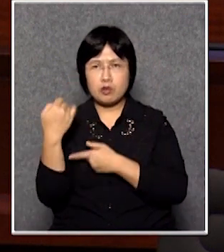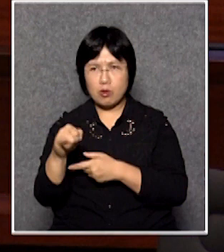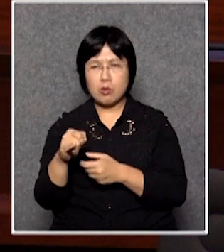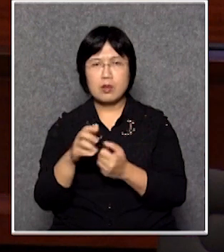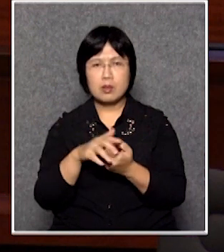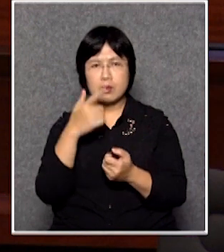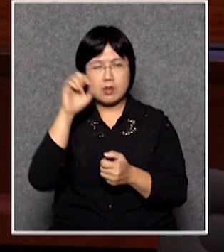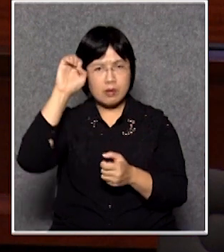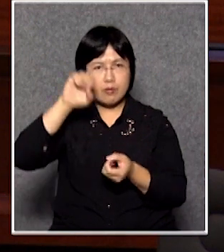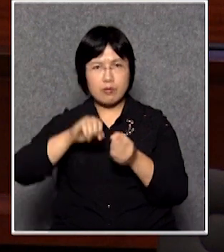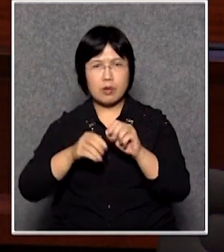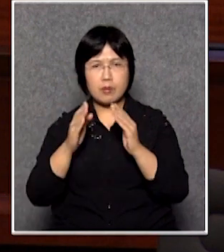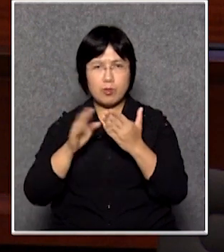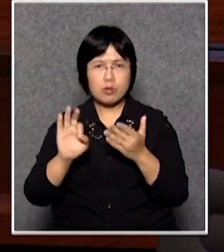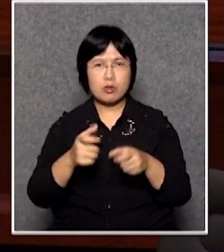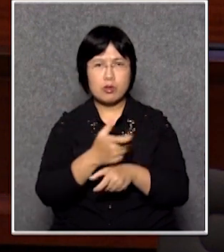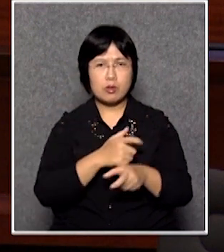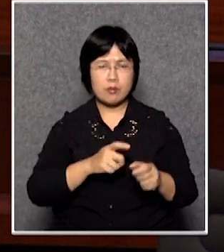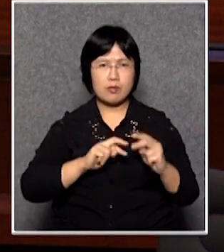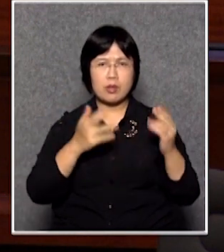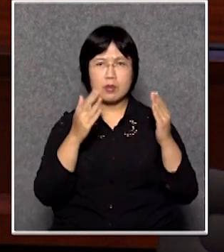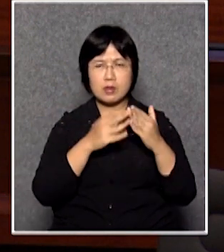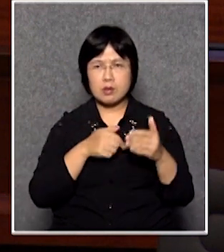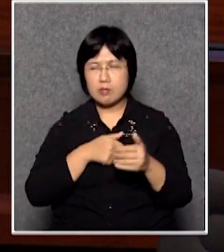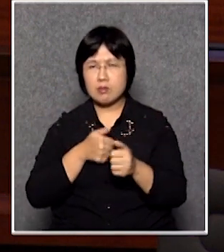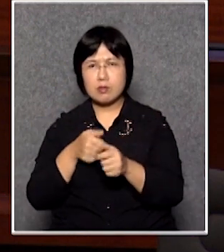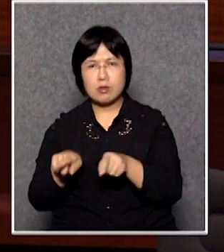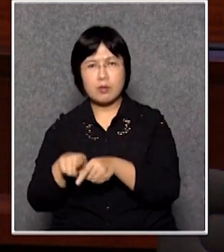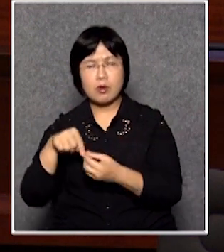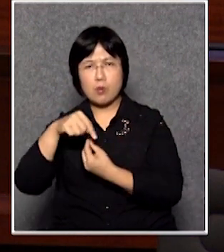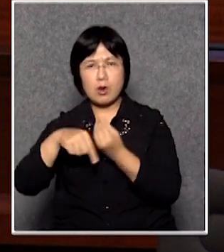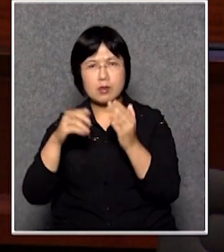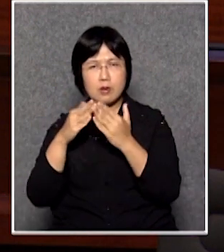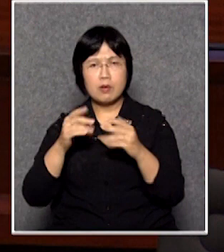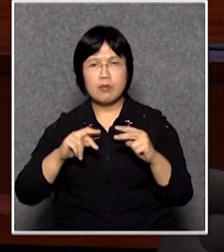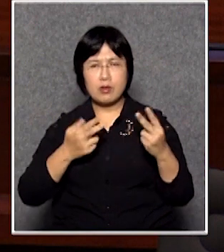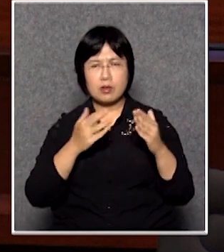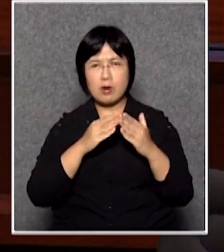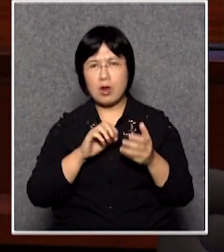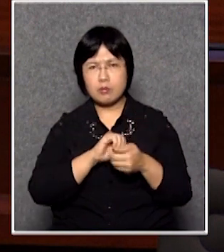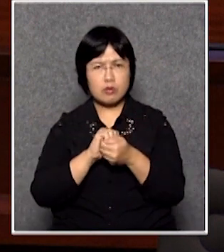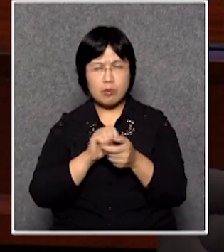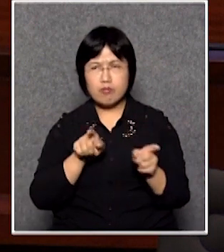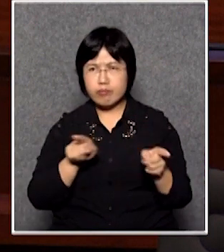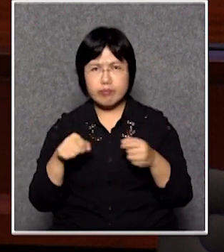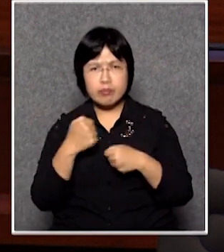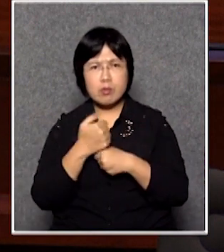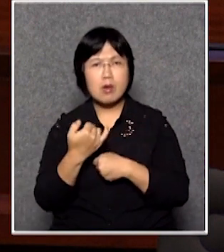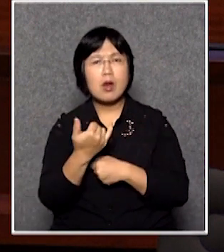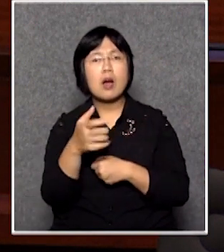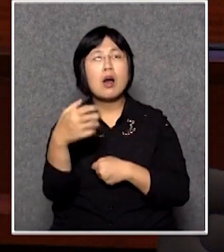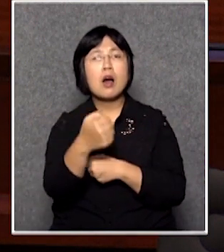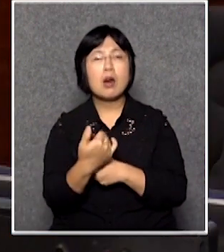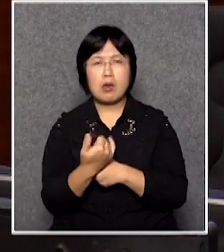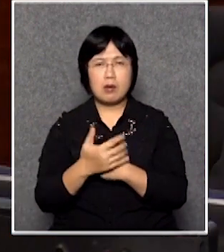創新及科技局、商務及經濟發展局都會跟環境局和發展局協調有關的工作的，是不是局長？是